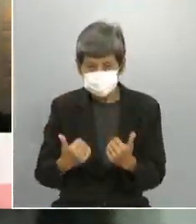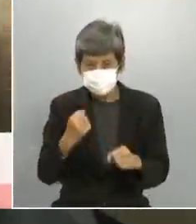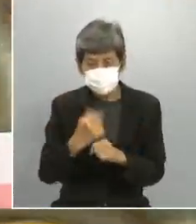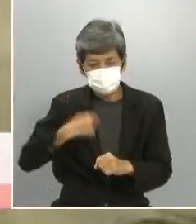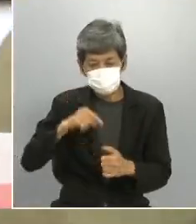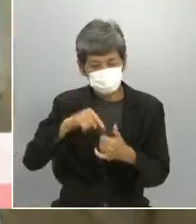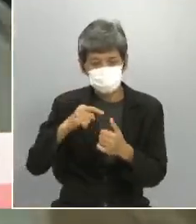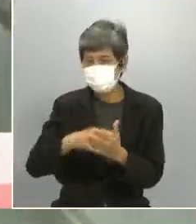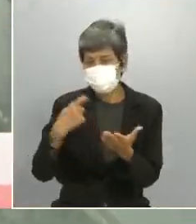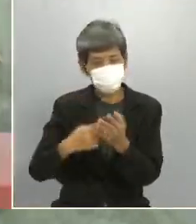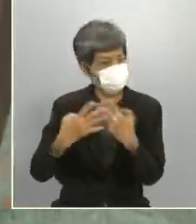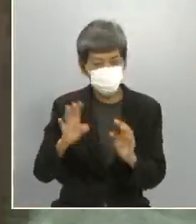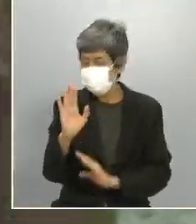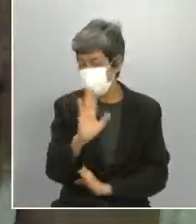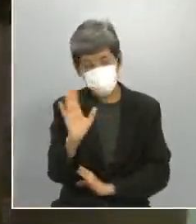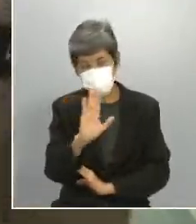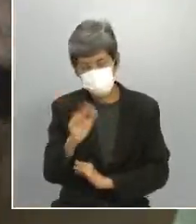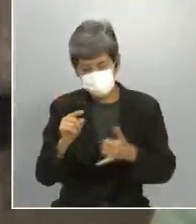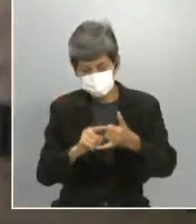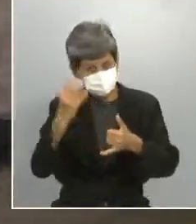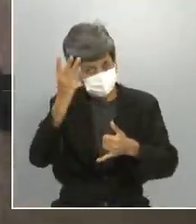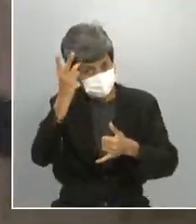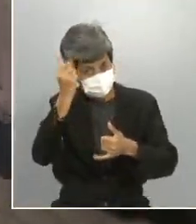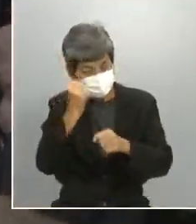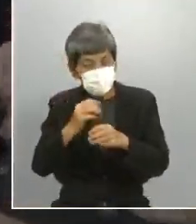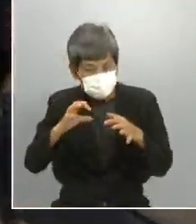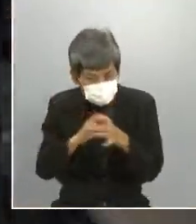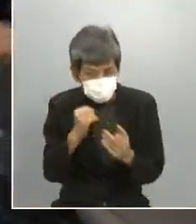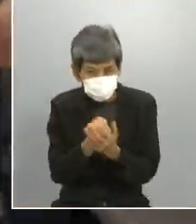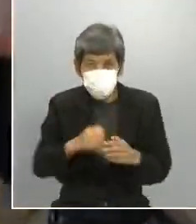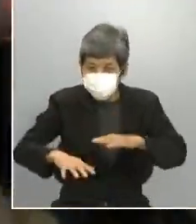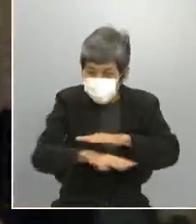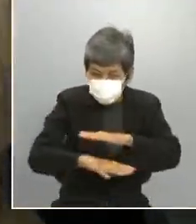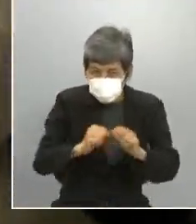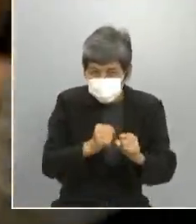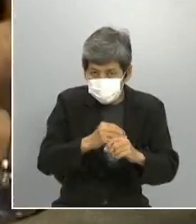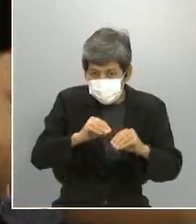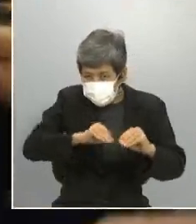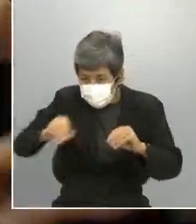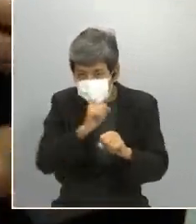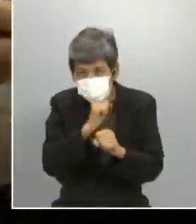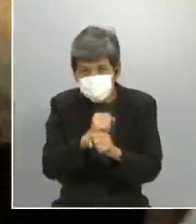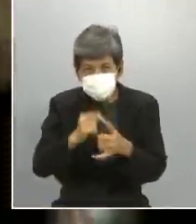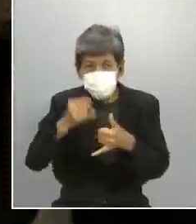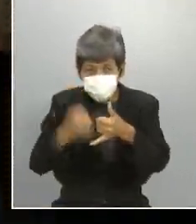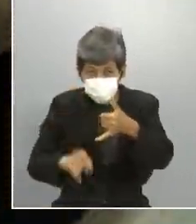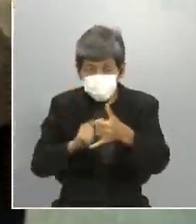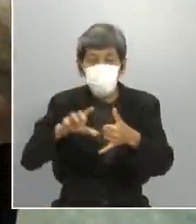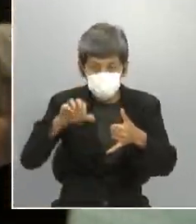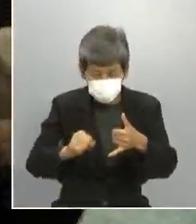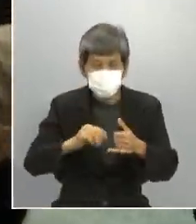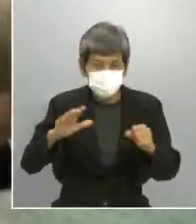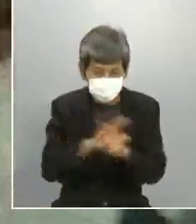ศาลไม่อนุญาตให้ประกันตัวเนื่องจากเกรงว่าจะไปยุ่งเหยิงกับพยานหลักฐานผู้ต้องหาในคดีนี้ถูกจับ